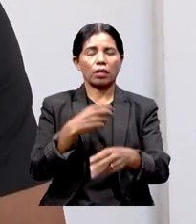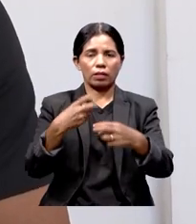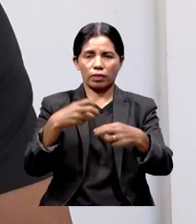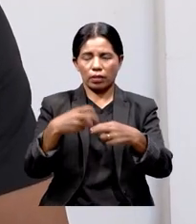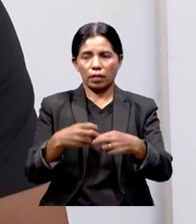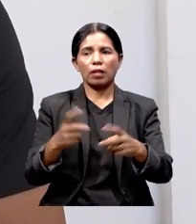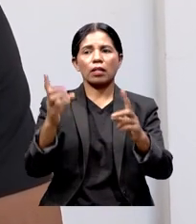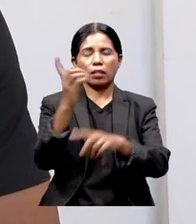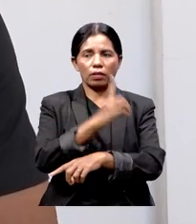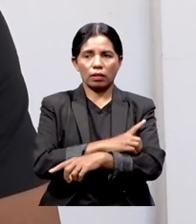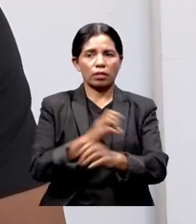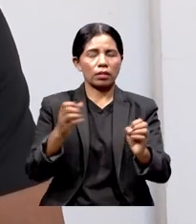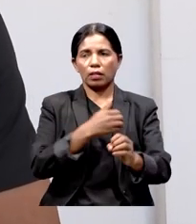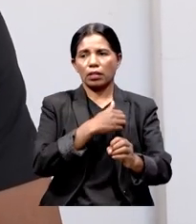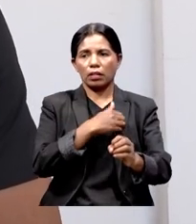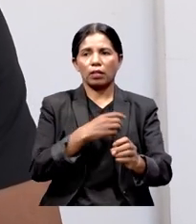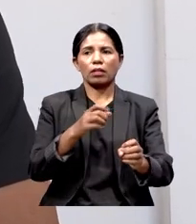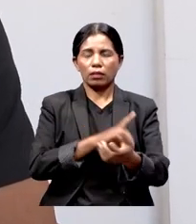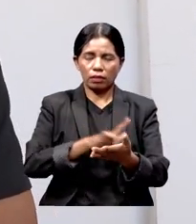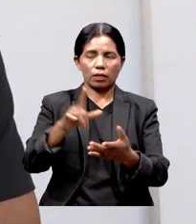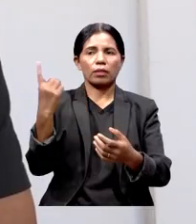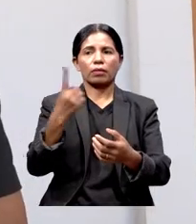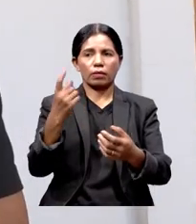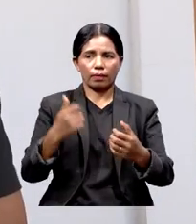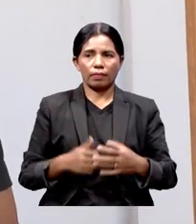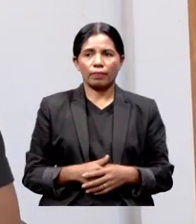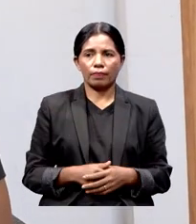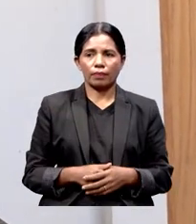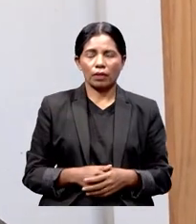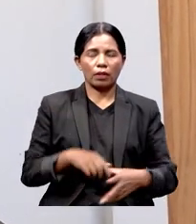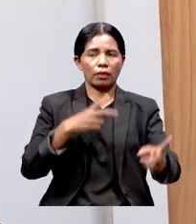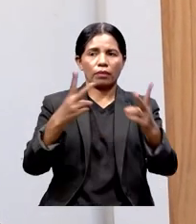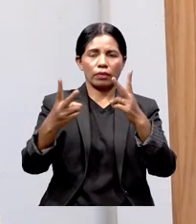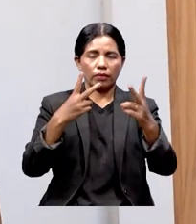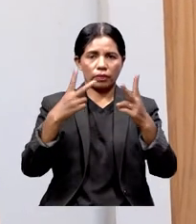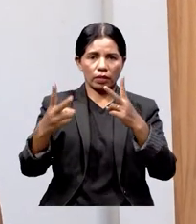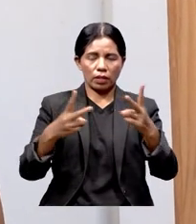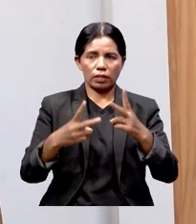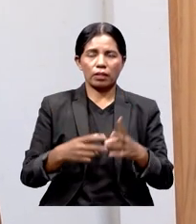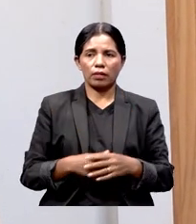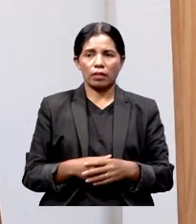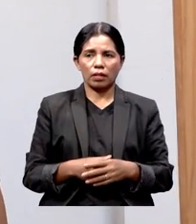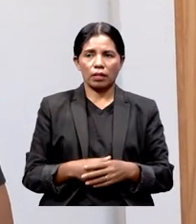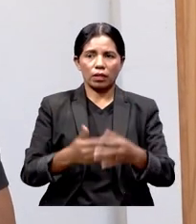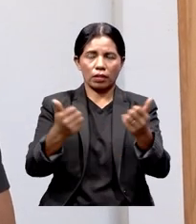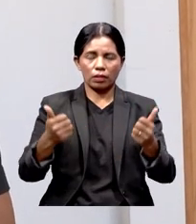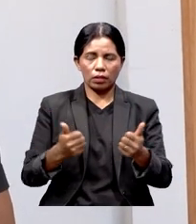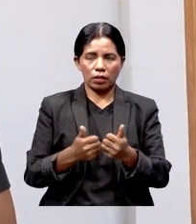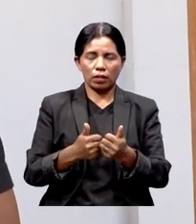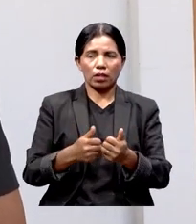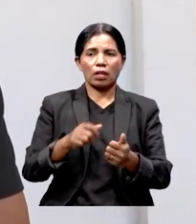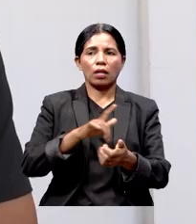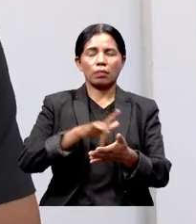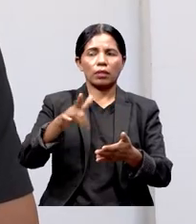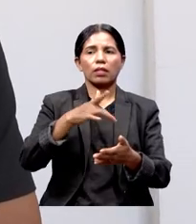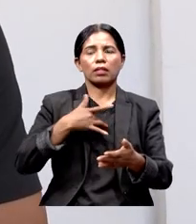ate data or si dau ke impact o himus wo lau normal ela viajen quando autoridade al porto quando sinte